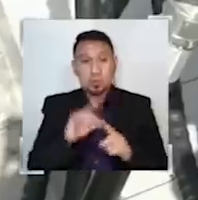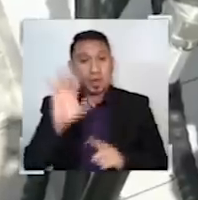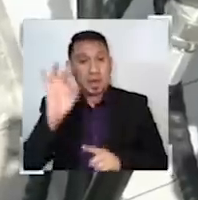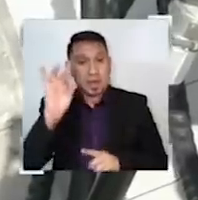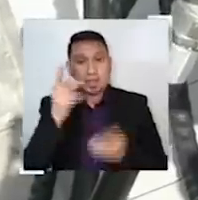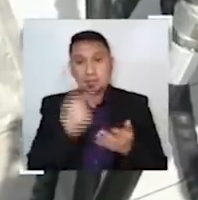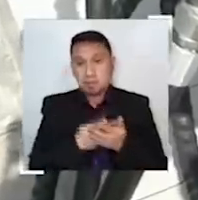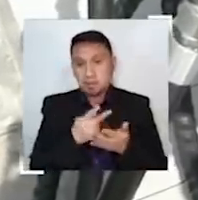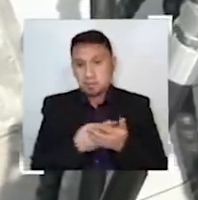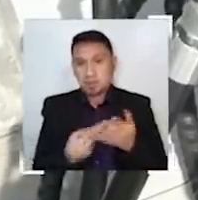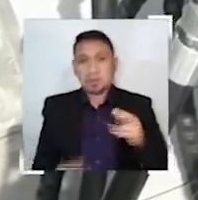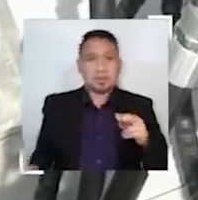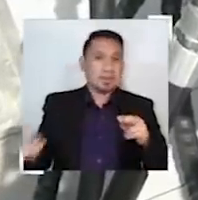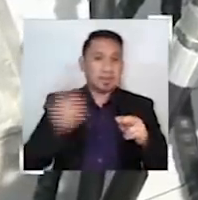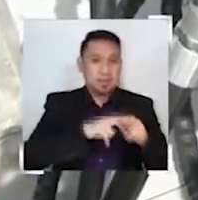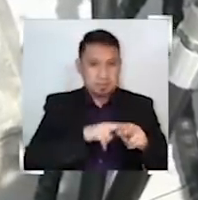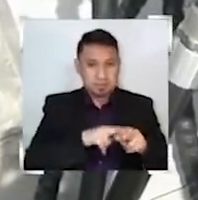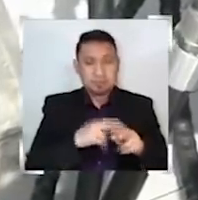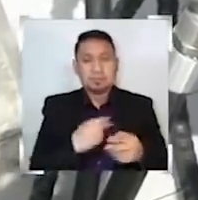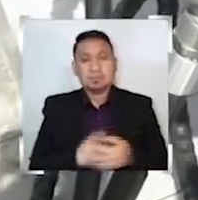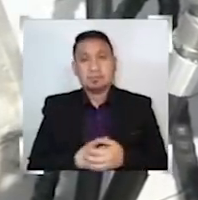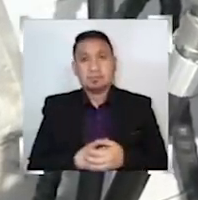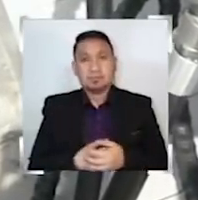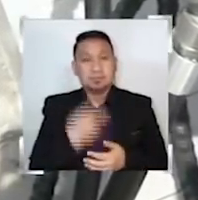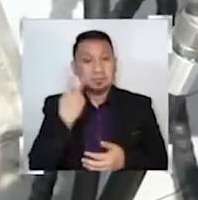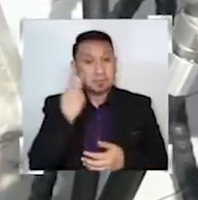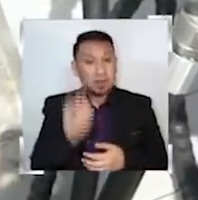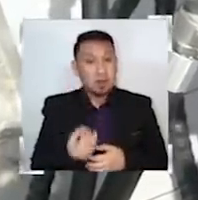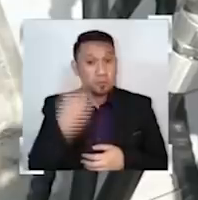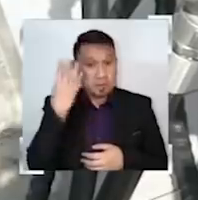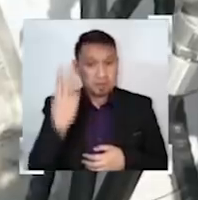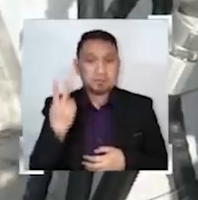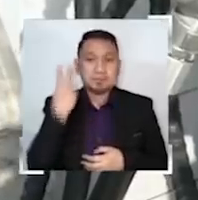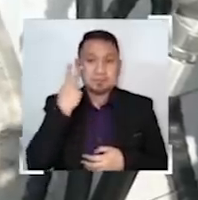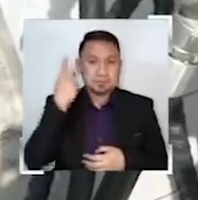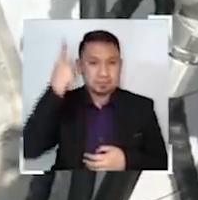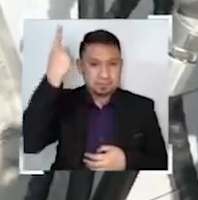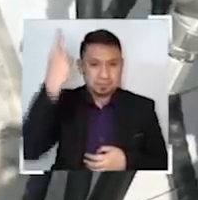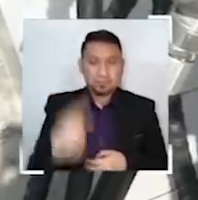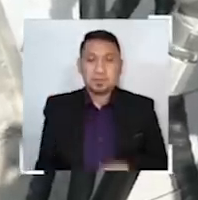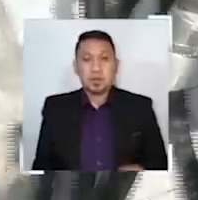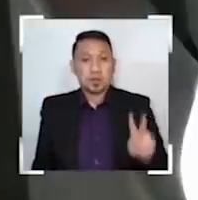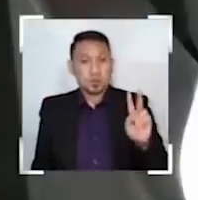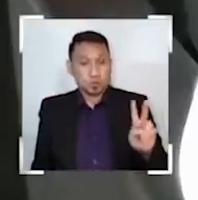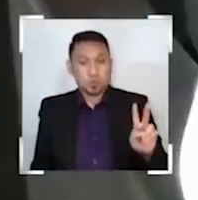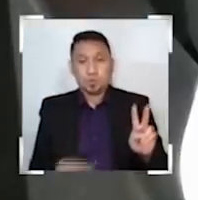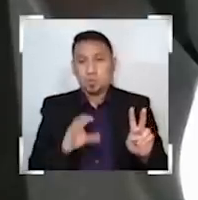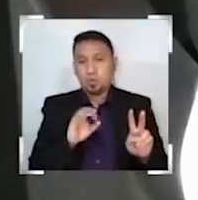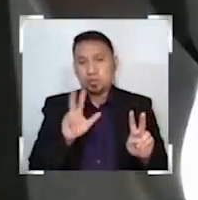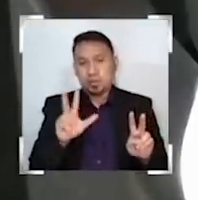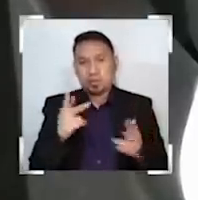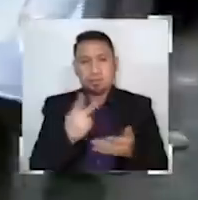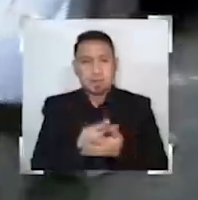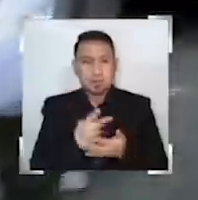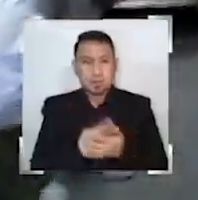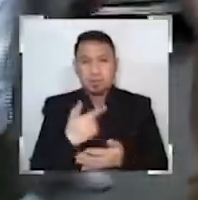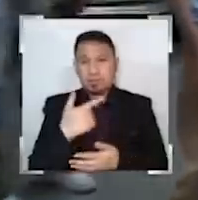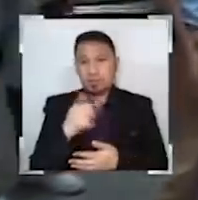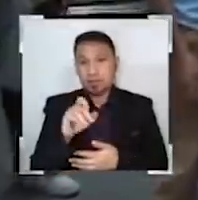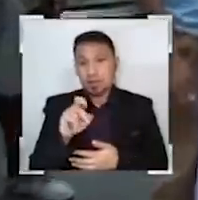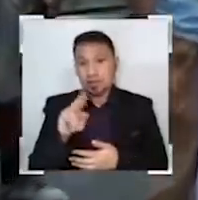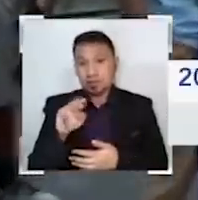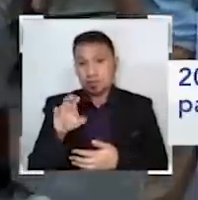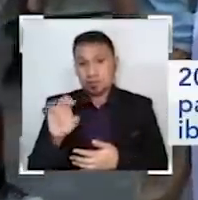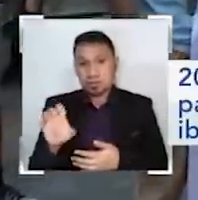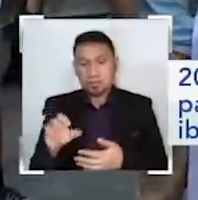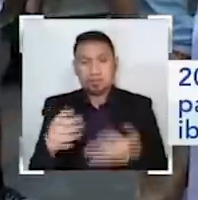ang dagdag sa kada litro ng diesel. Nasa 2 hanggang 3 piso naman sa kada litro ng gasolina. Kanina nangalampag ang nasa